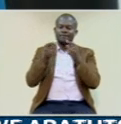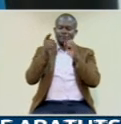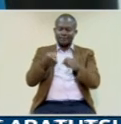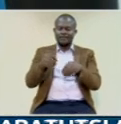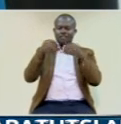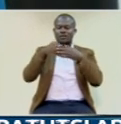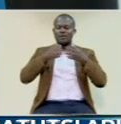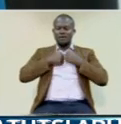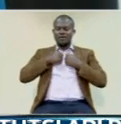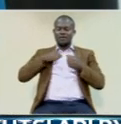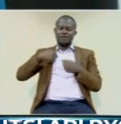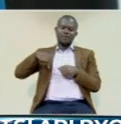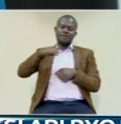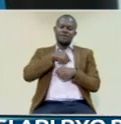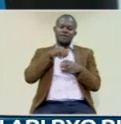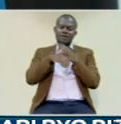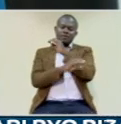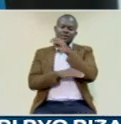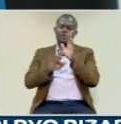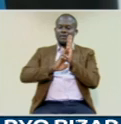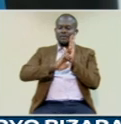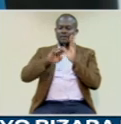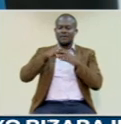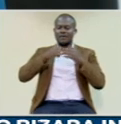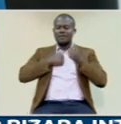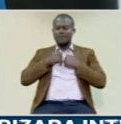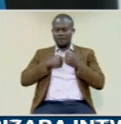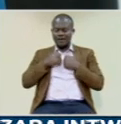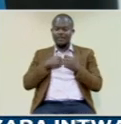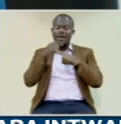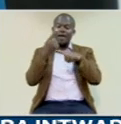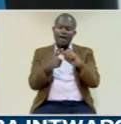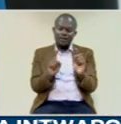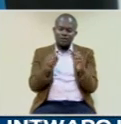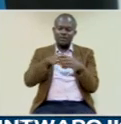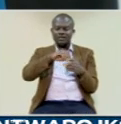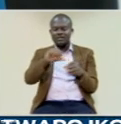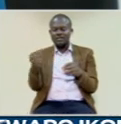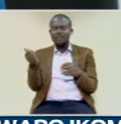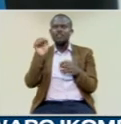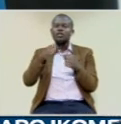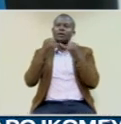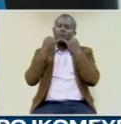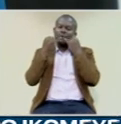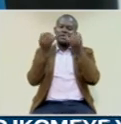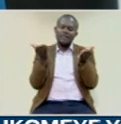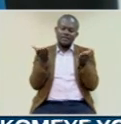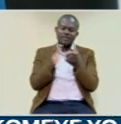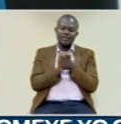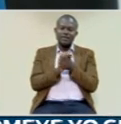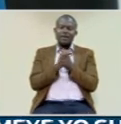ku banyarwanda bacu bari mu bihugu duhagarariye mu Rwanda. Ariko ikindi nababwira,